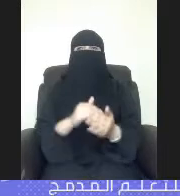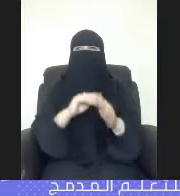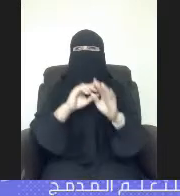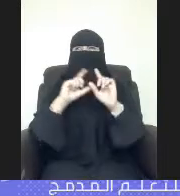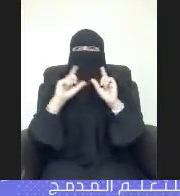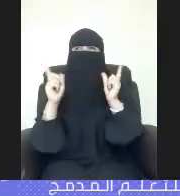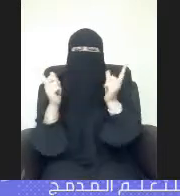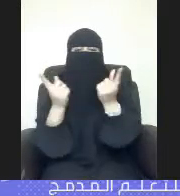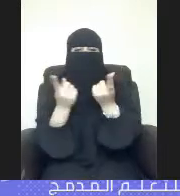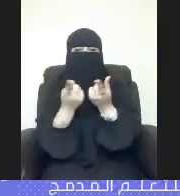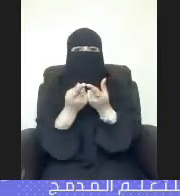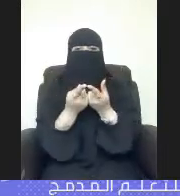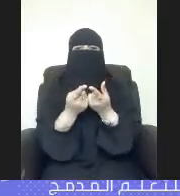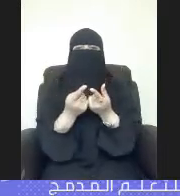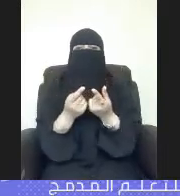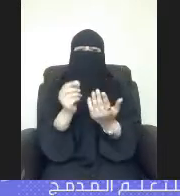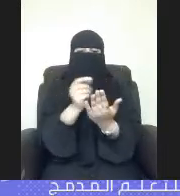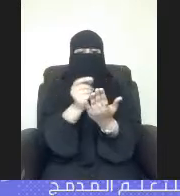في هذه الجامعة